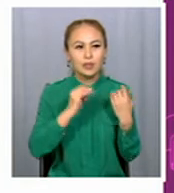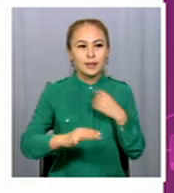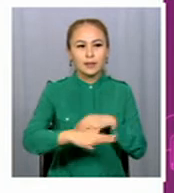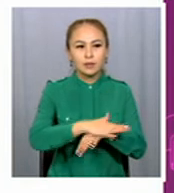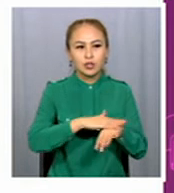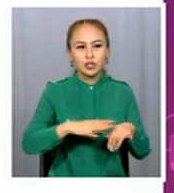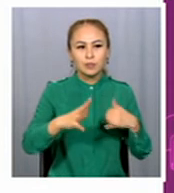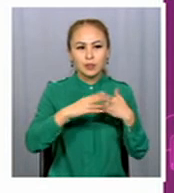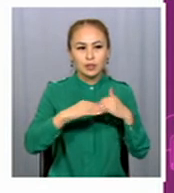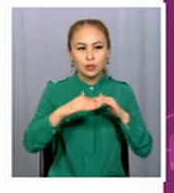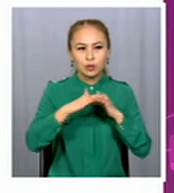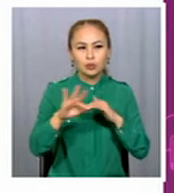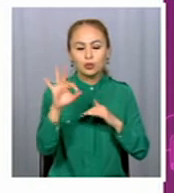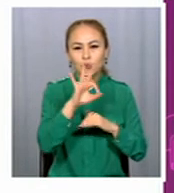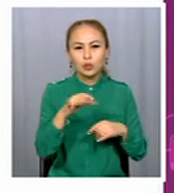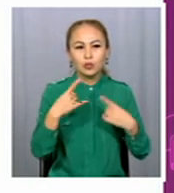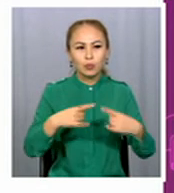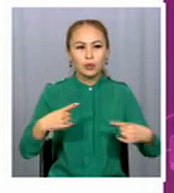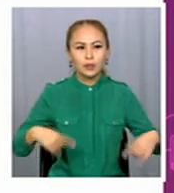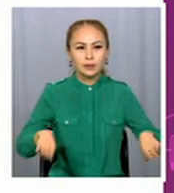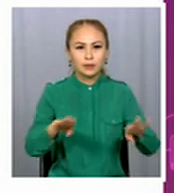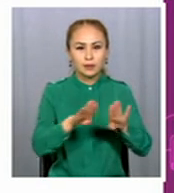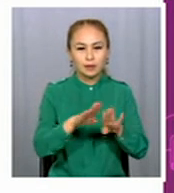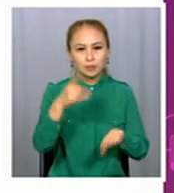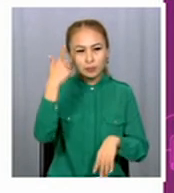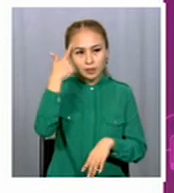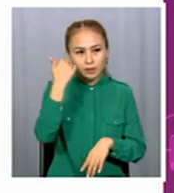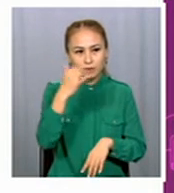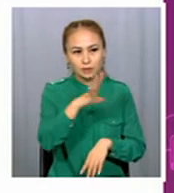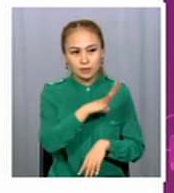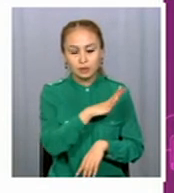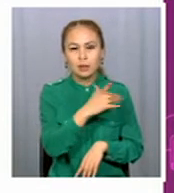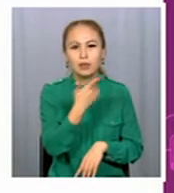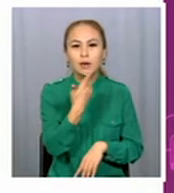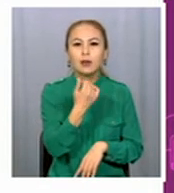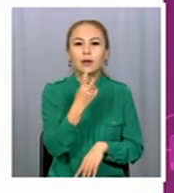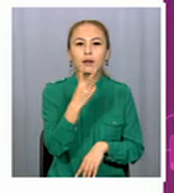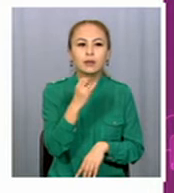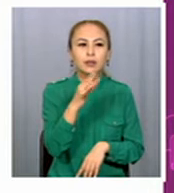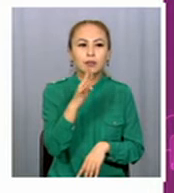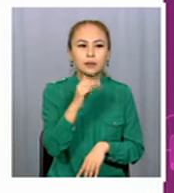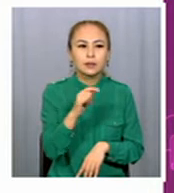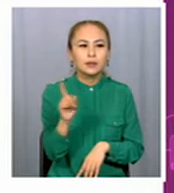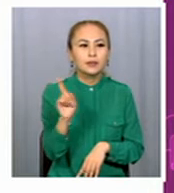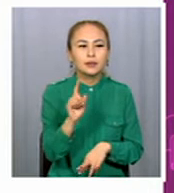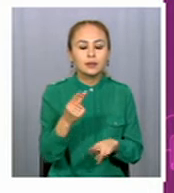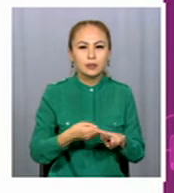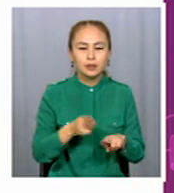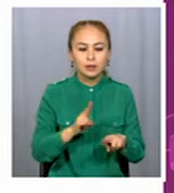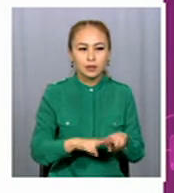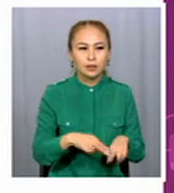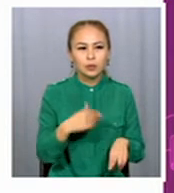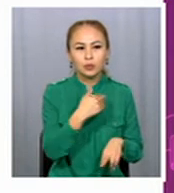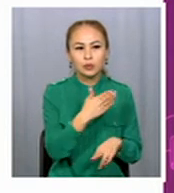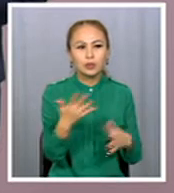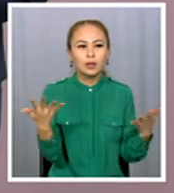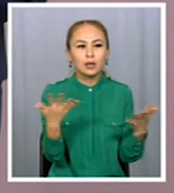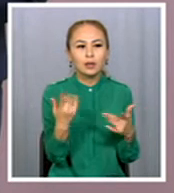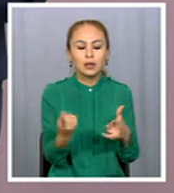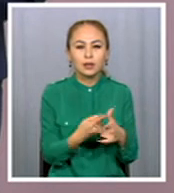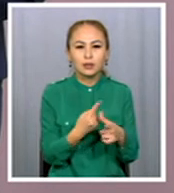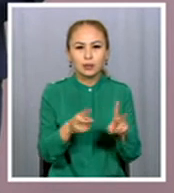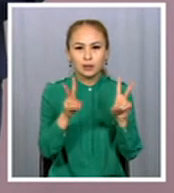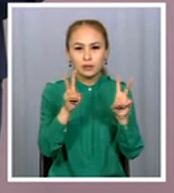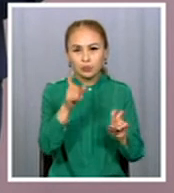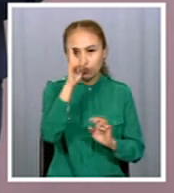еліміздің жер бедері түрлі болып келетінін білдіңдер. Галактиканың не екенін,